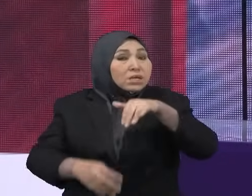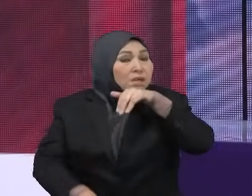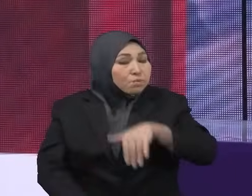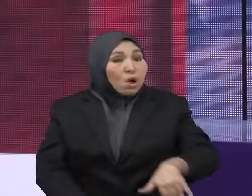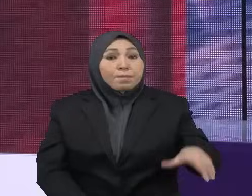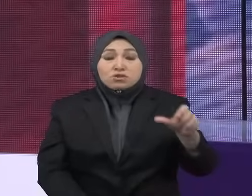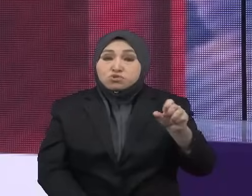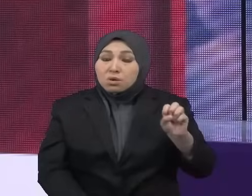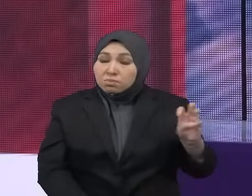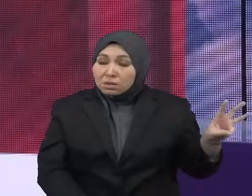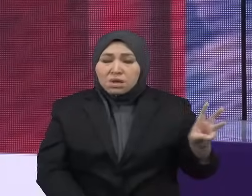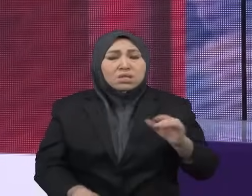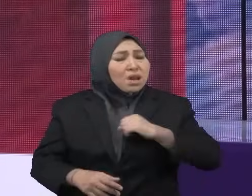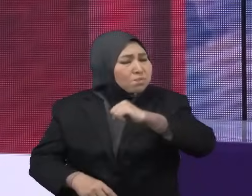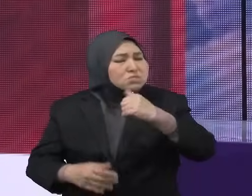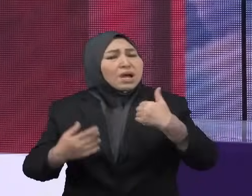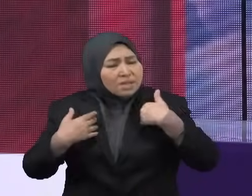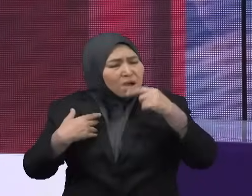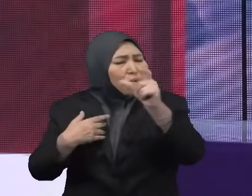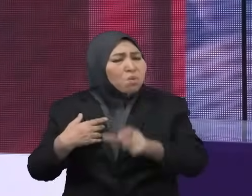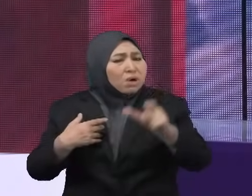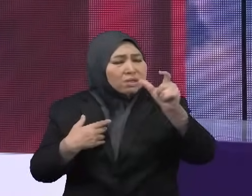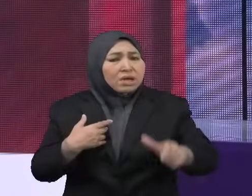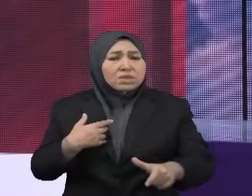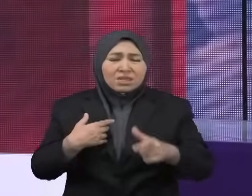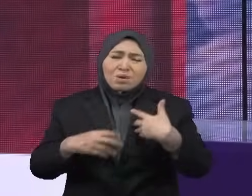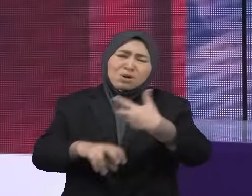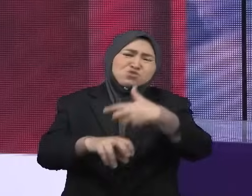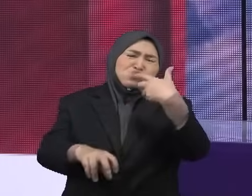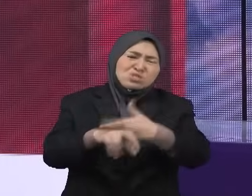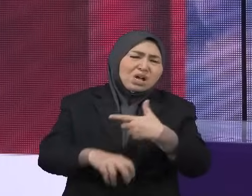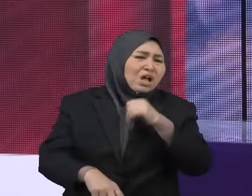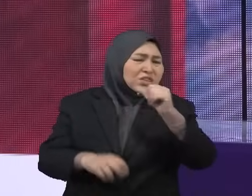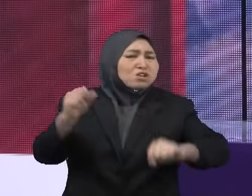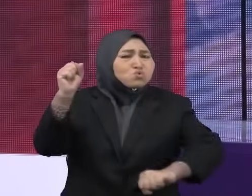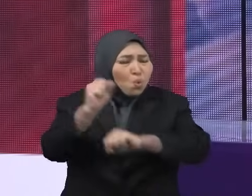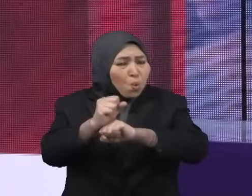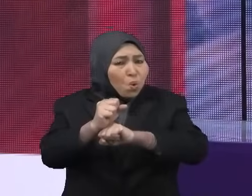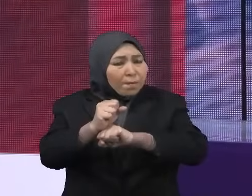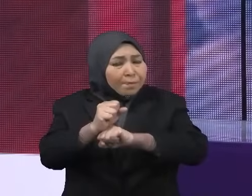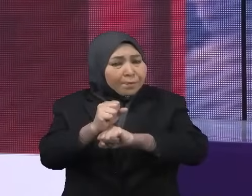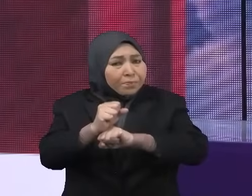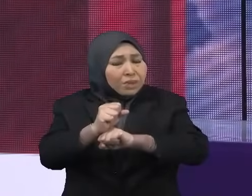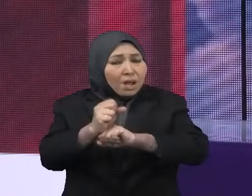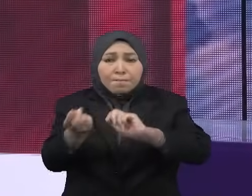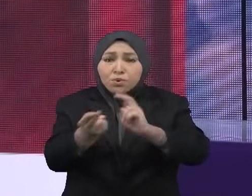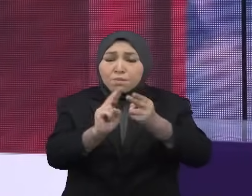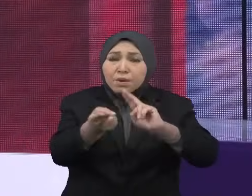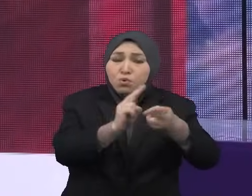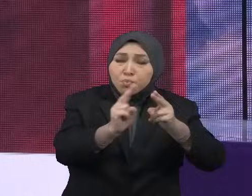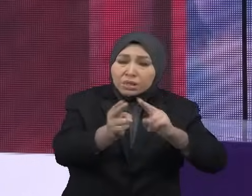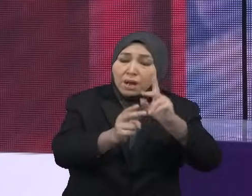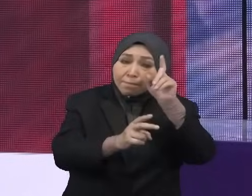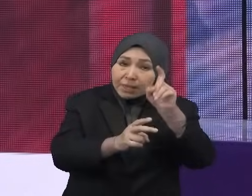dalam perjuangan ini memang akan ada orang yang dia tarik, menyusahkan, tak sokong kepada perubahan-perubahan yang